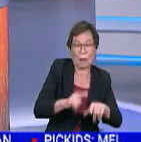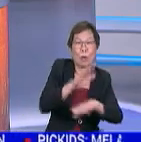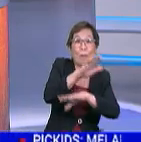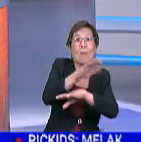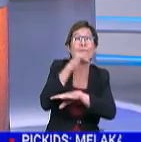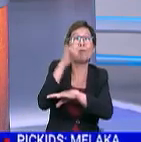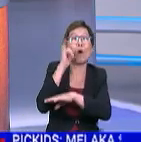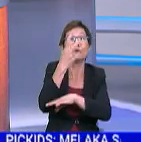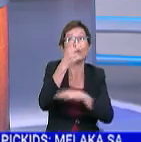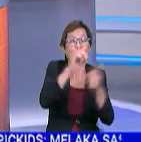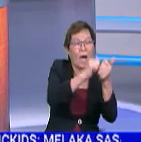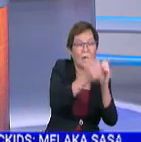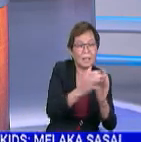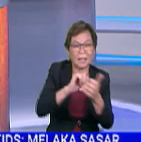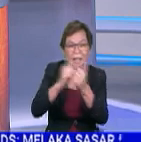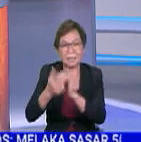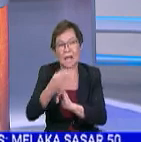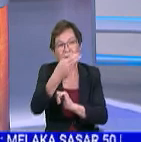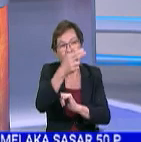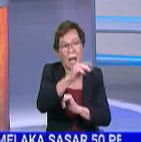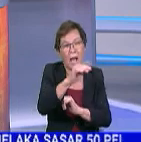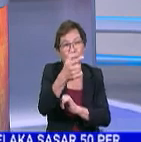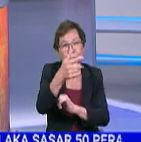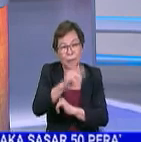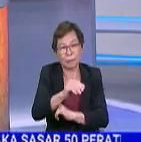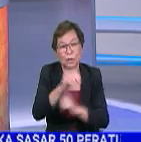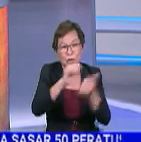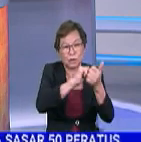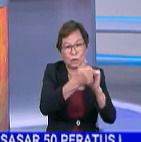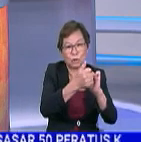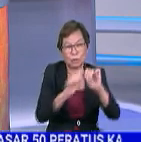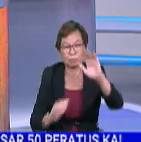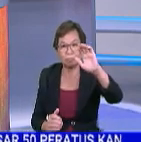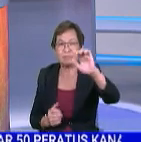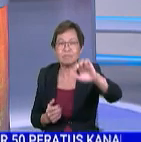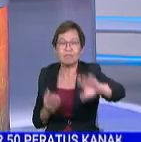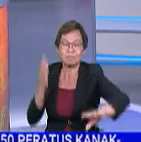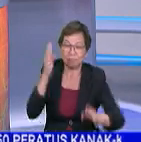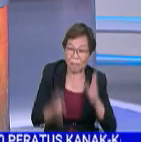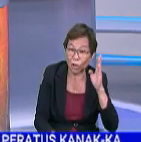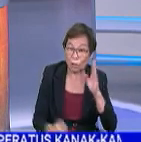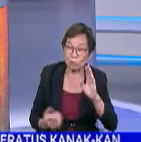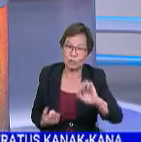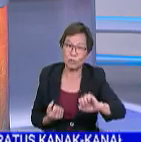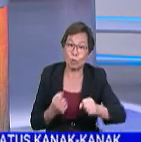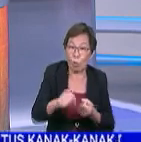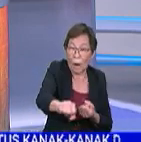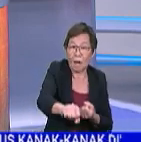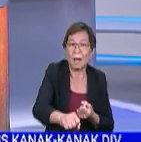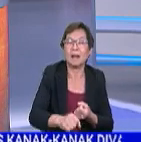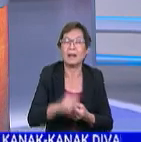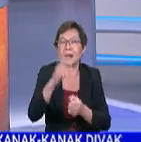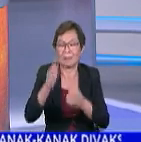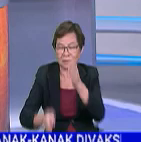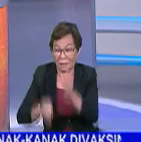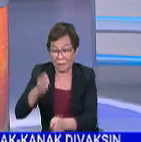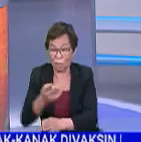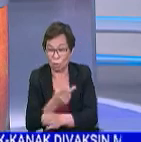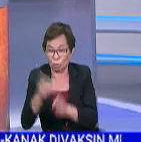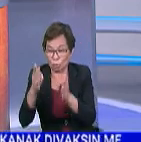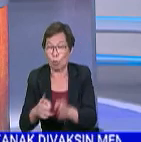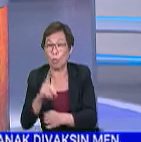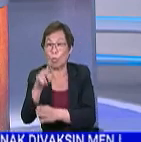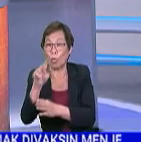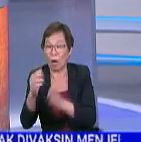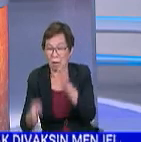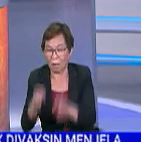tadi dua atlet yaitu Hamdan Wahid Rinaldi dalam sukan taekwondo dan kybun bagi sukan karate masing-masing